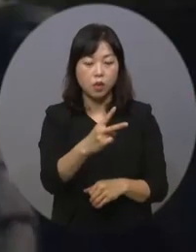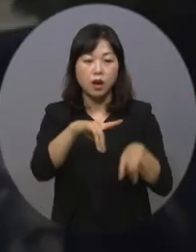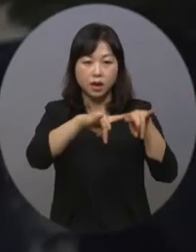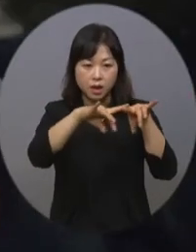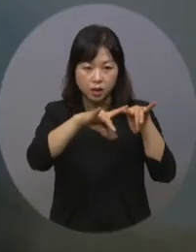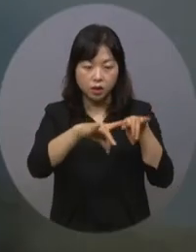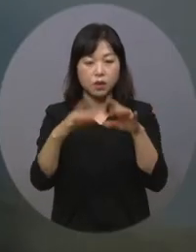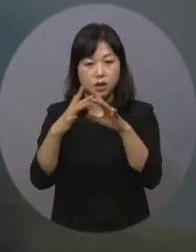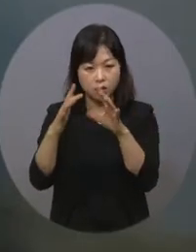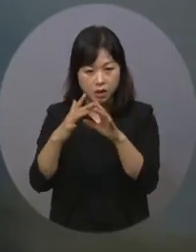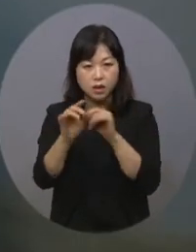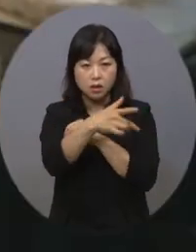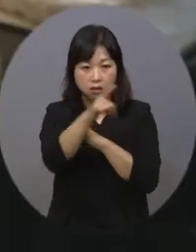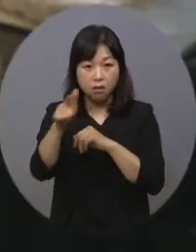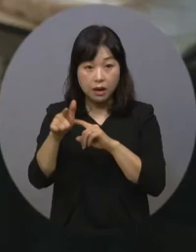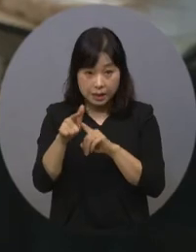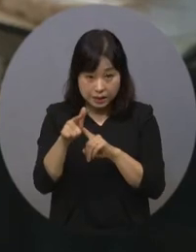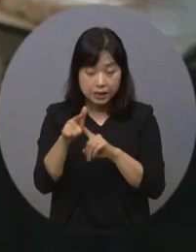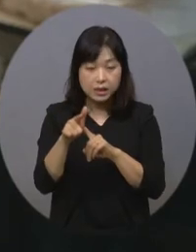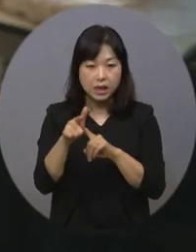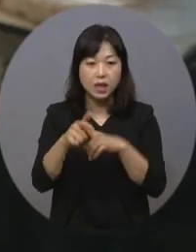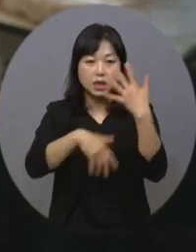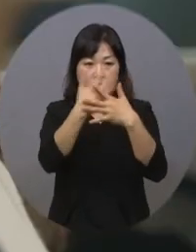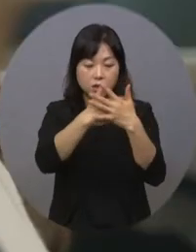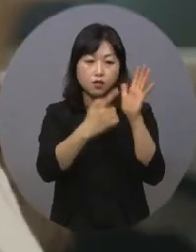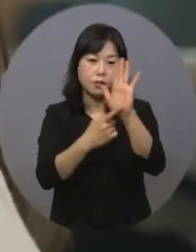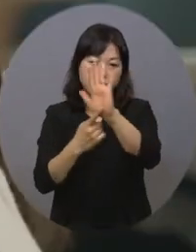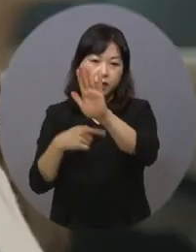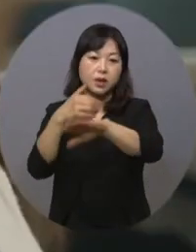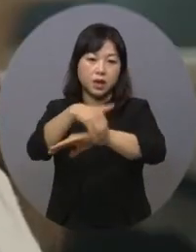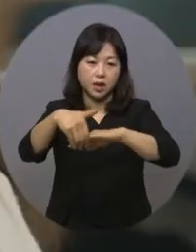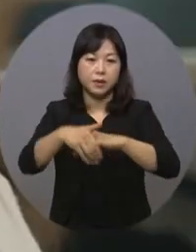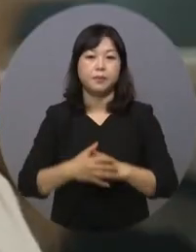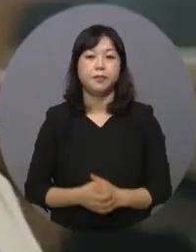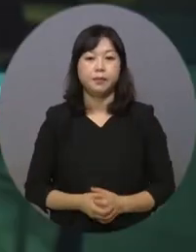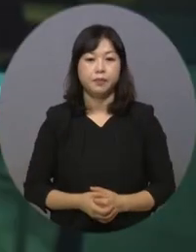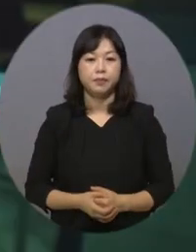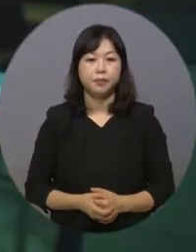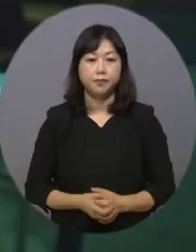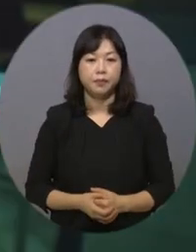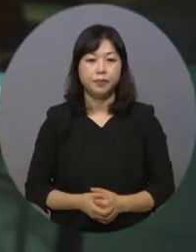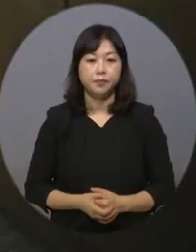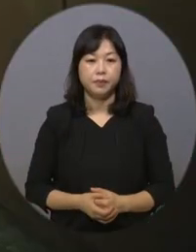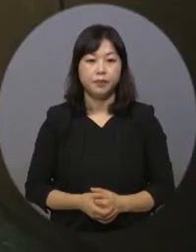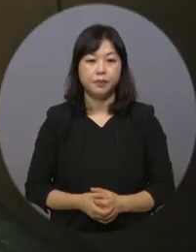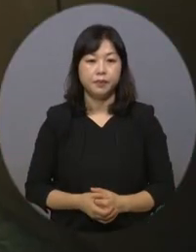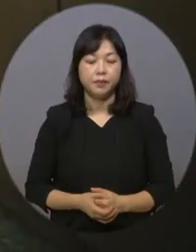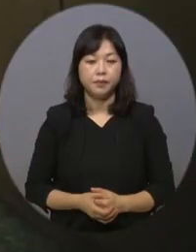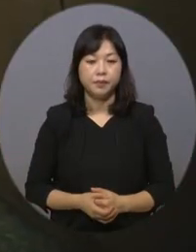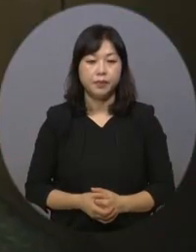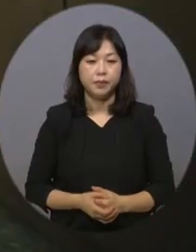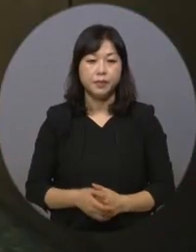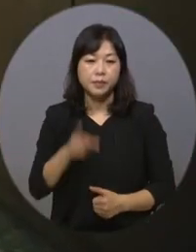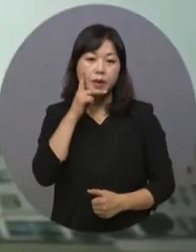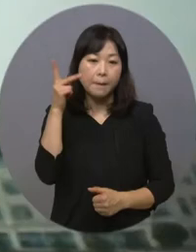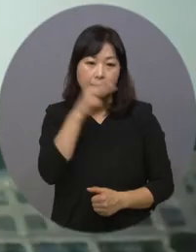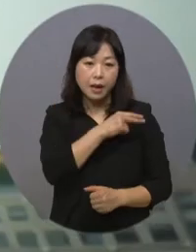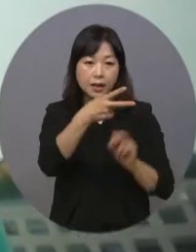라디오, 온라인 등 다양한 매체를 통해 방영될 예정입니다. 이와 함께 노담 태그